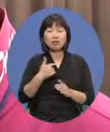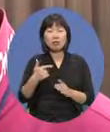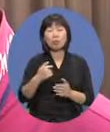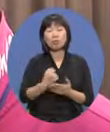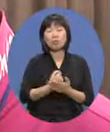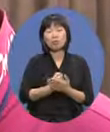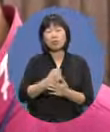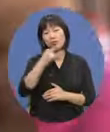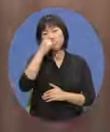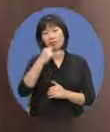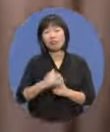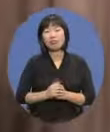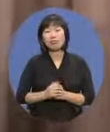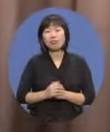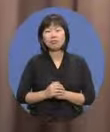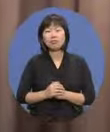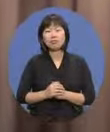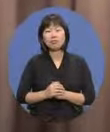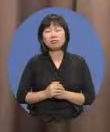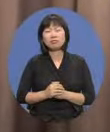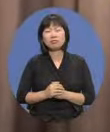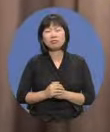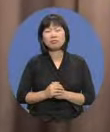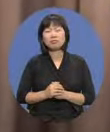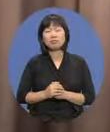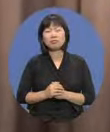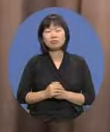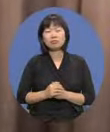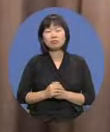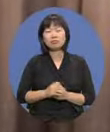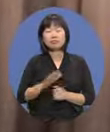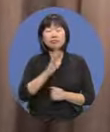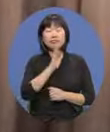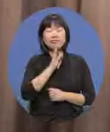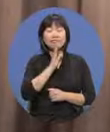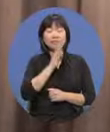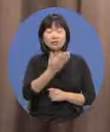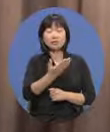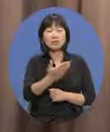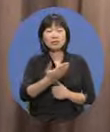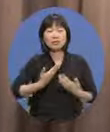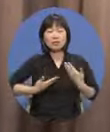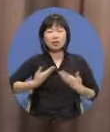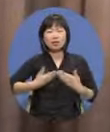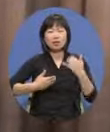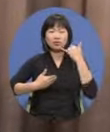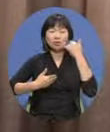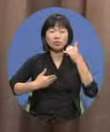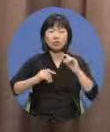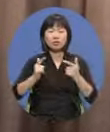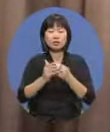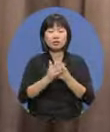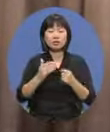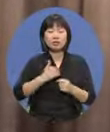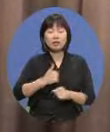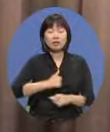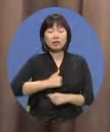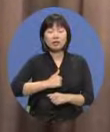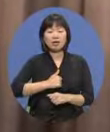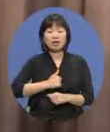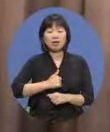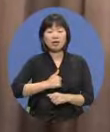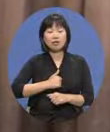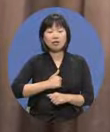서운해. 제가 이렇게 만약에 얘기를 해주면 그랬구나. 자기 바쁜데 전화 안 했다고 내가 화내서